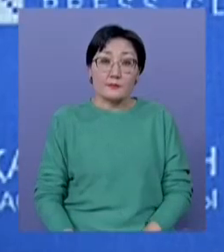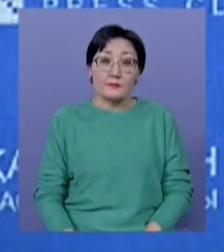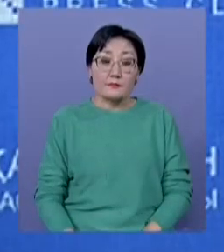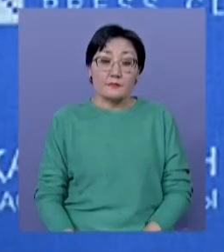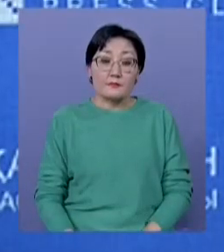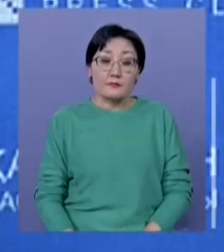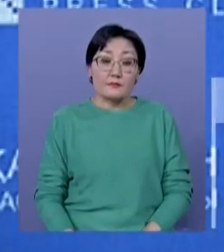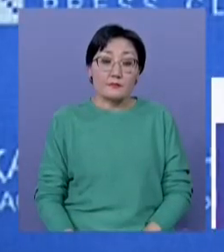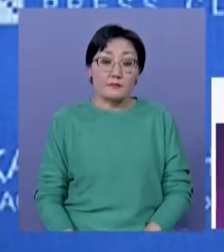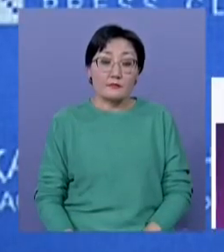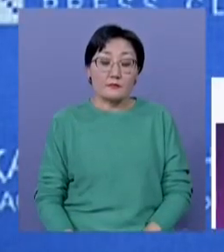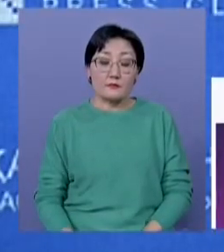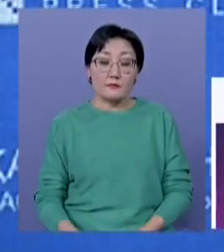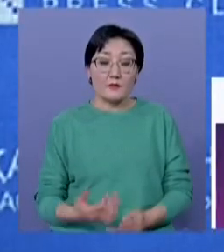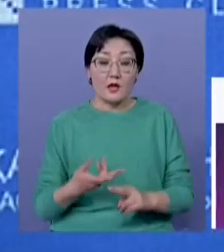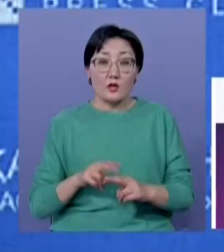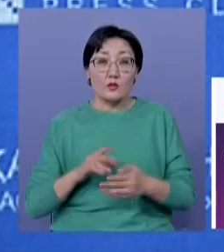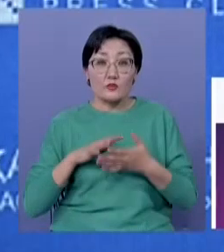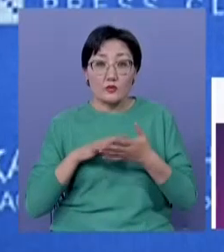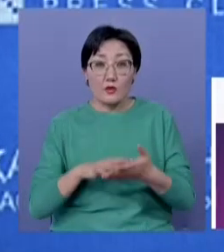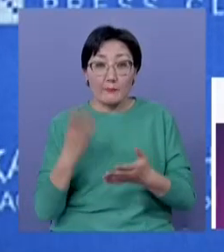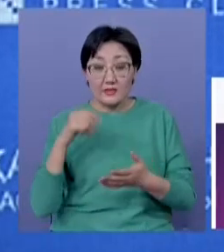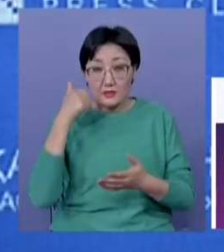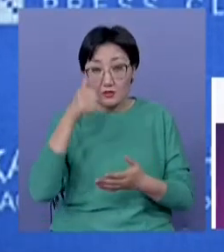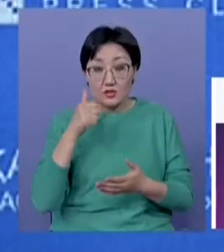Сотта келіп түскен істердің, жаңа айттым ғой, былтырғы жылы